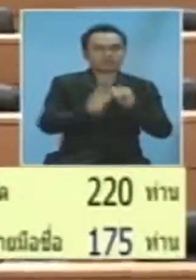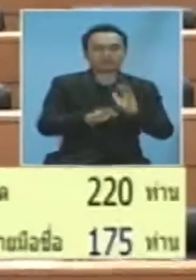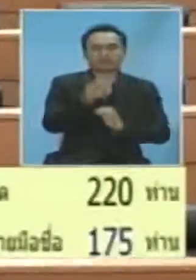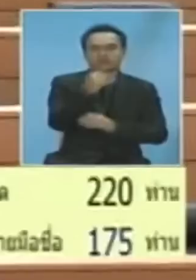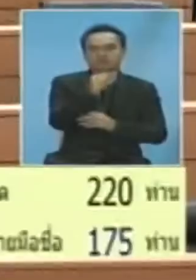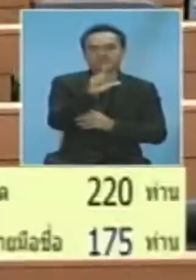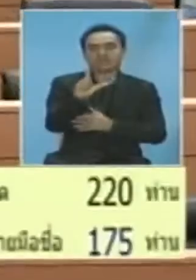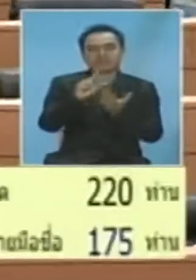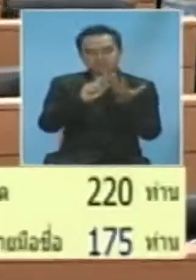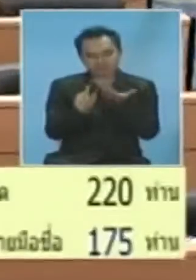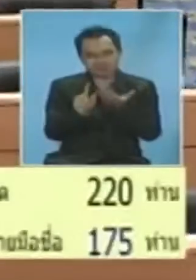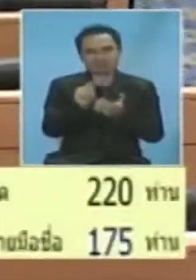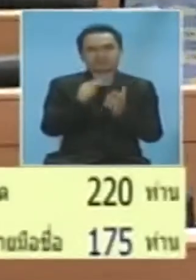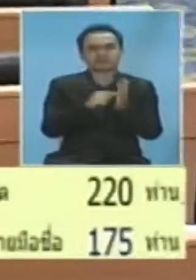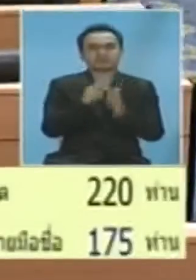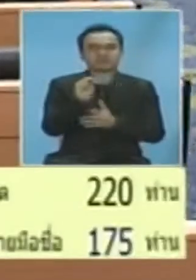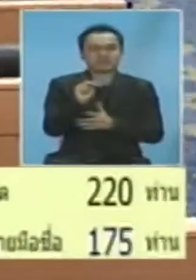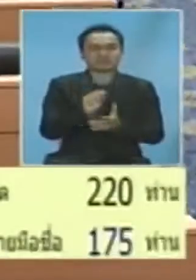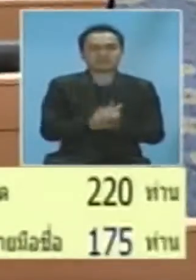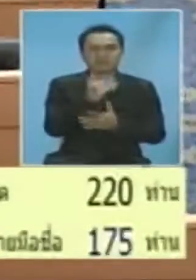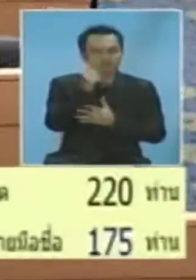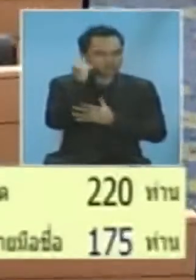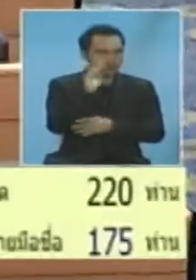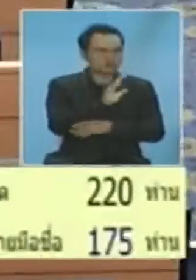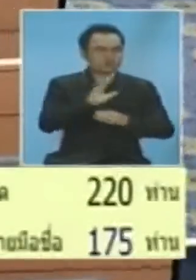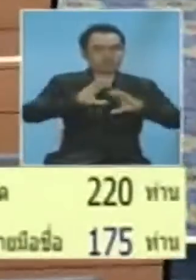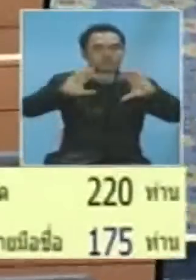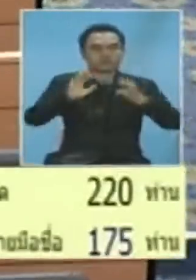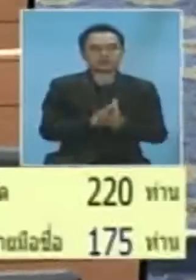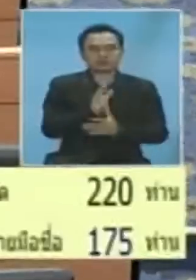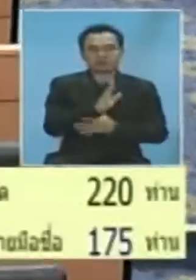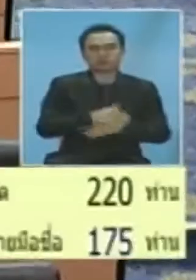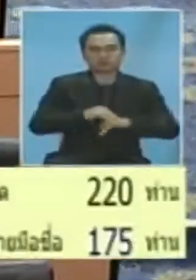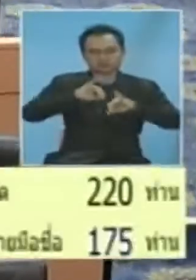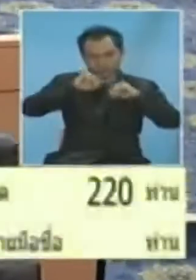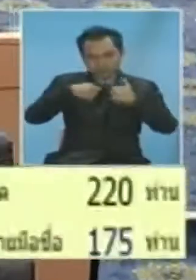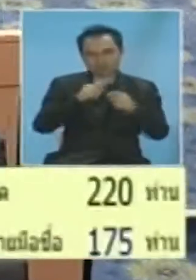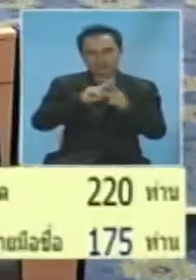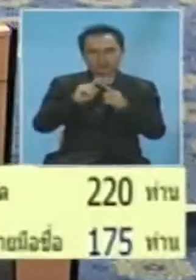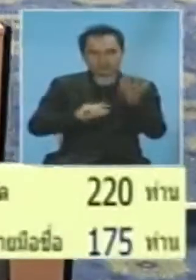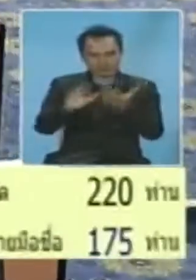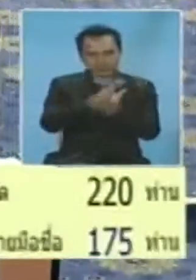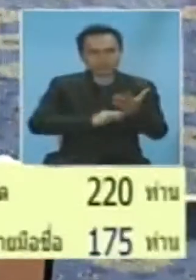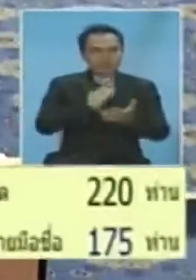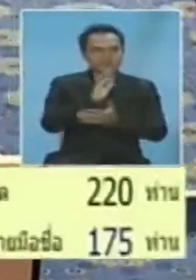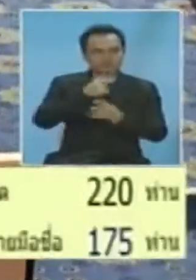ได้เข้ามาอยู่ในโกดังทั้งของรัฐบาลและของเจ้าของโรงสีซึ่งรัฐบาลเป็นผู้เช่